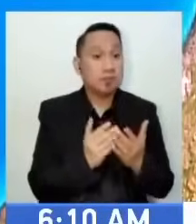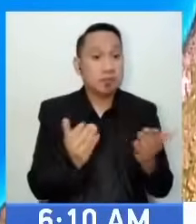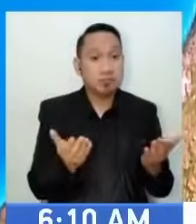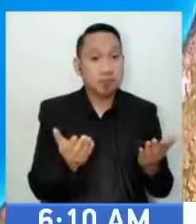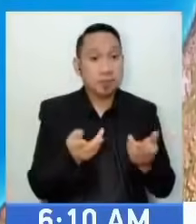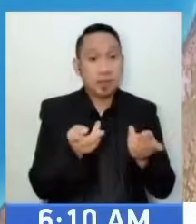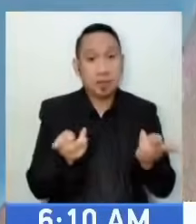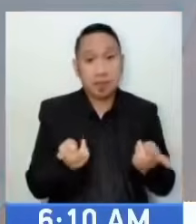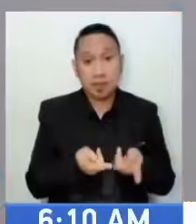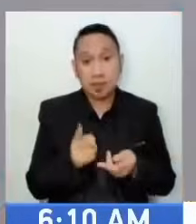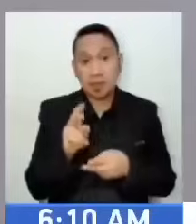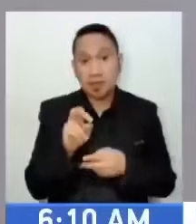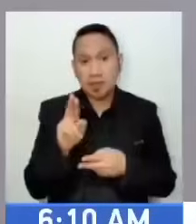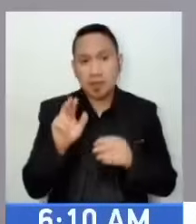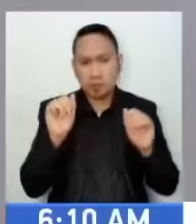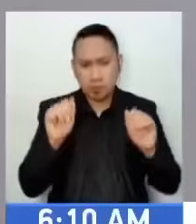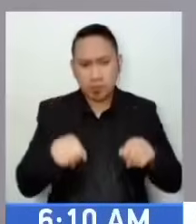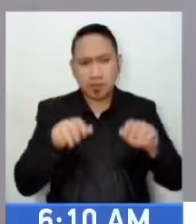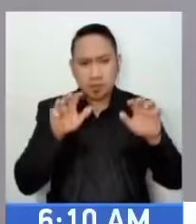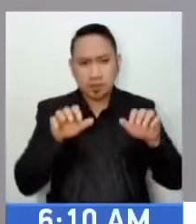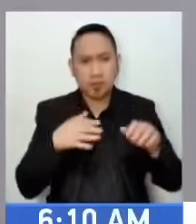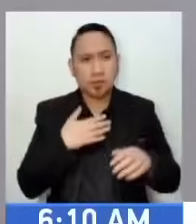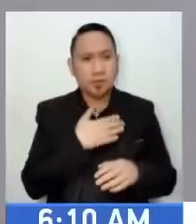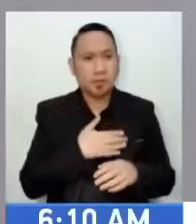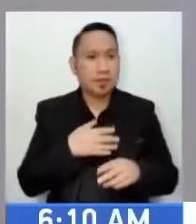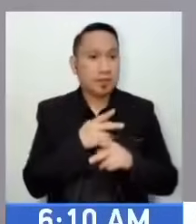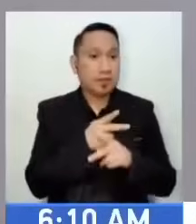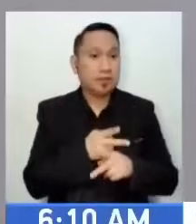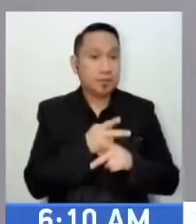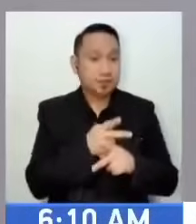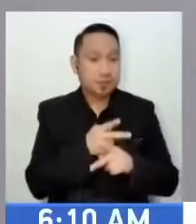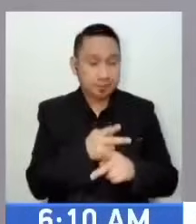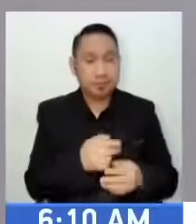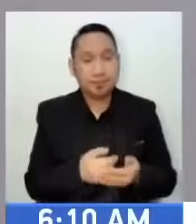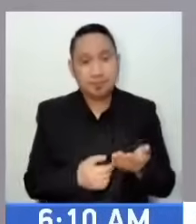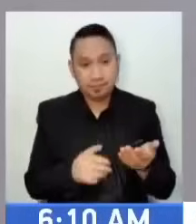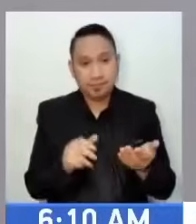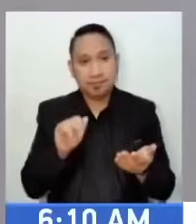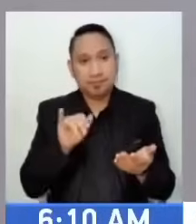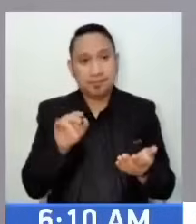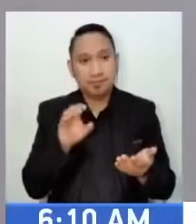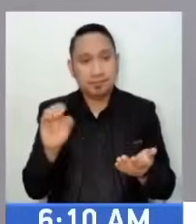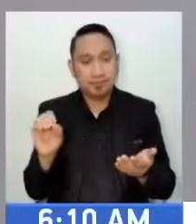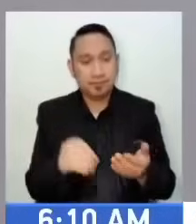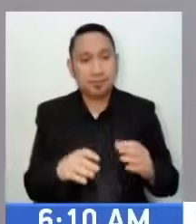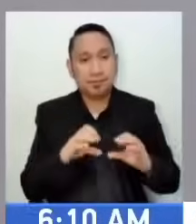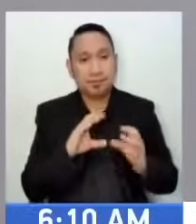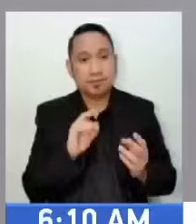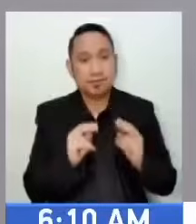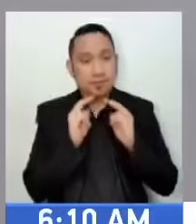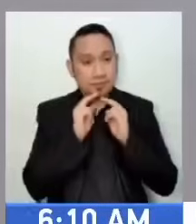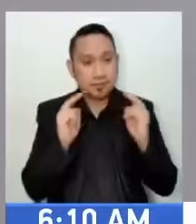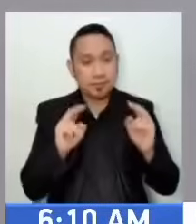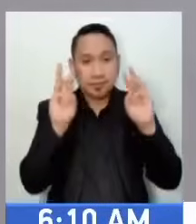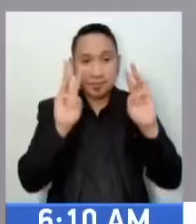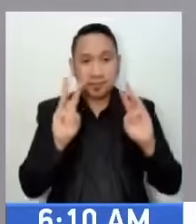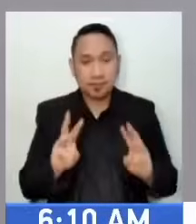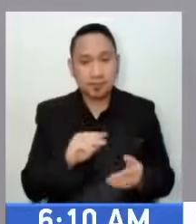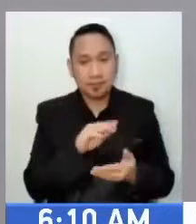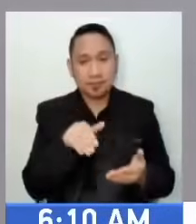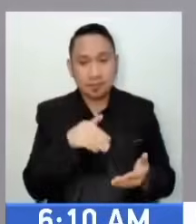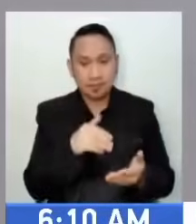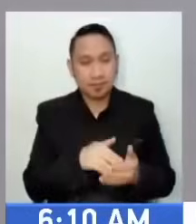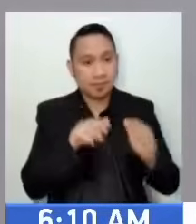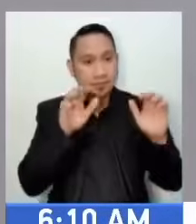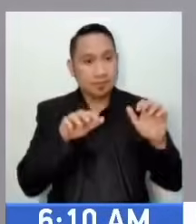po tayo mga kapuso. Ako po si Angel Pertiera para sa GMA Integrated News Weather Center. Maasahan,